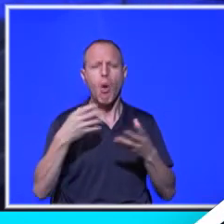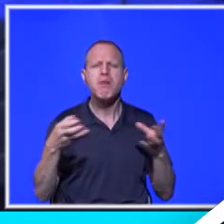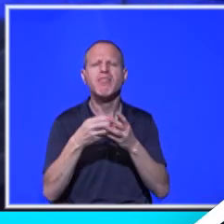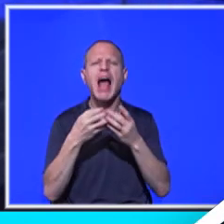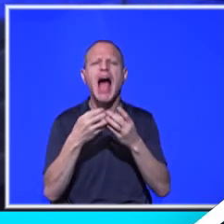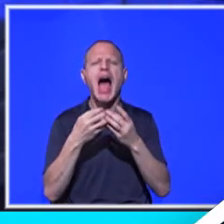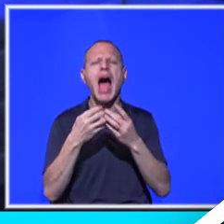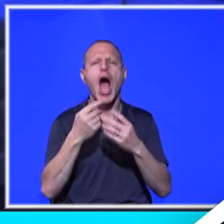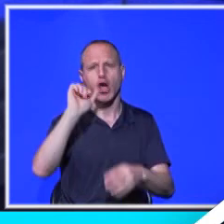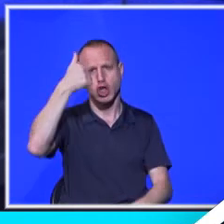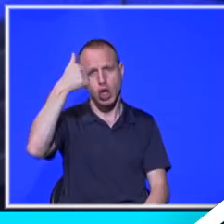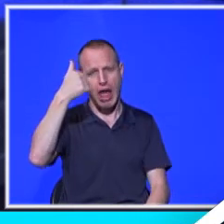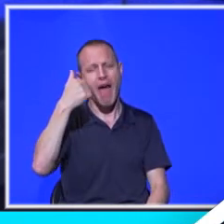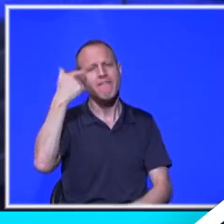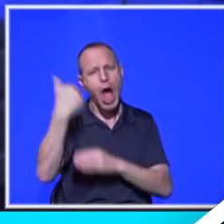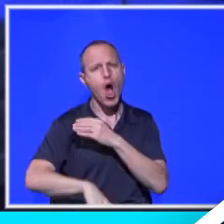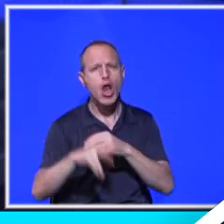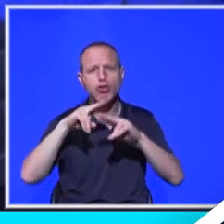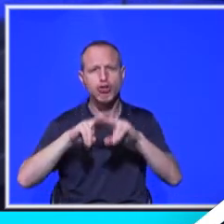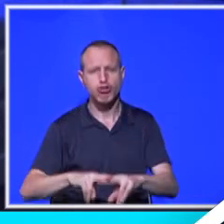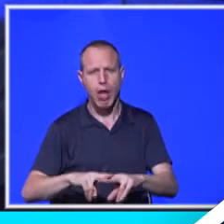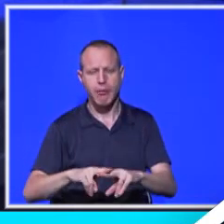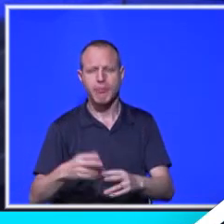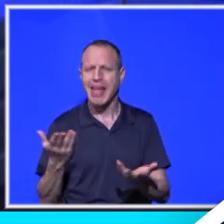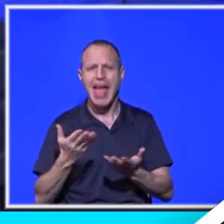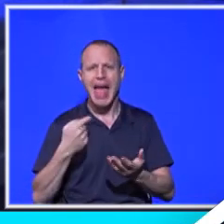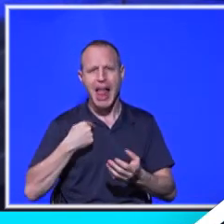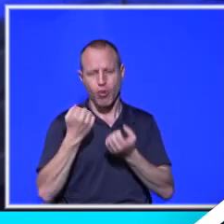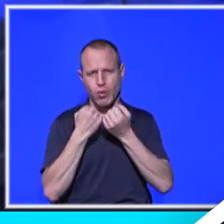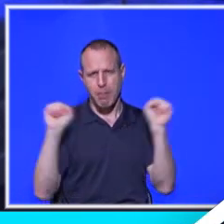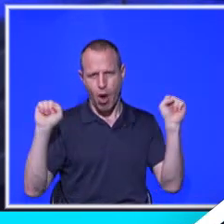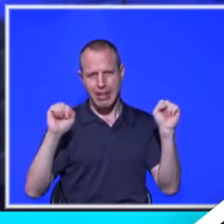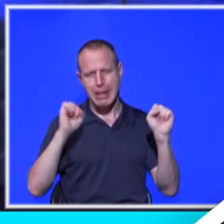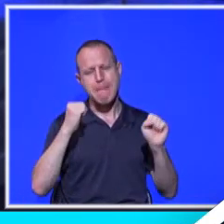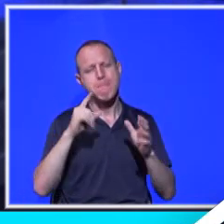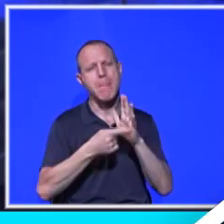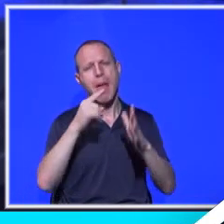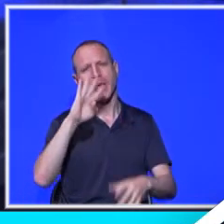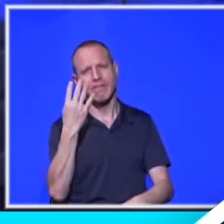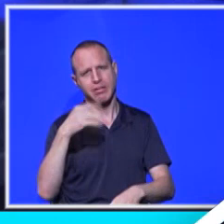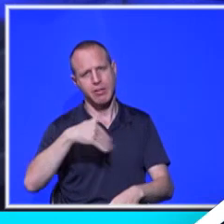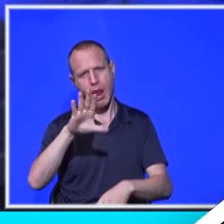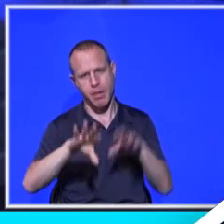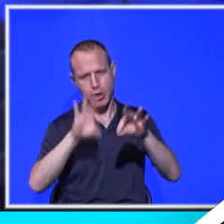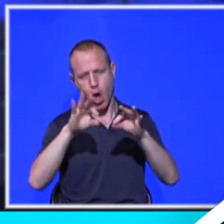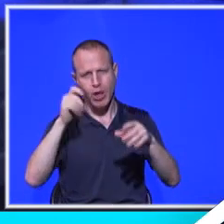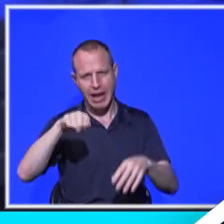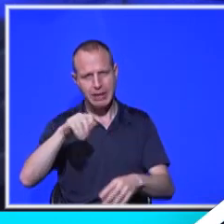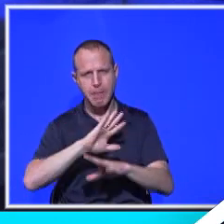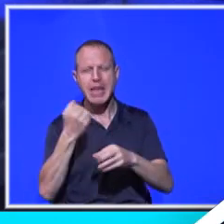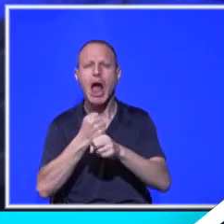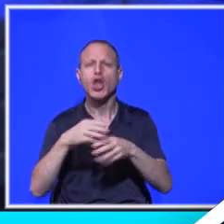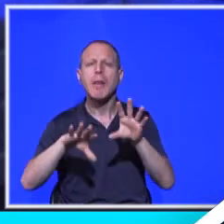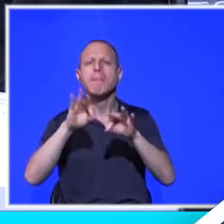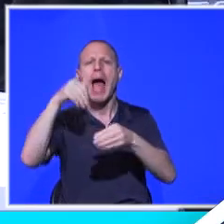הדמוקרטית הראשונה והאחרונה שנשארה. אז איך אנחנו דמוקרטיה אם פעם רביעית נלך לבחירות לכנסת בלי לעשות